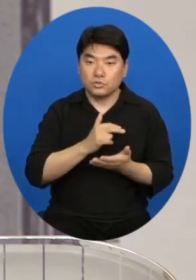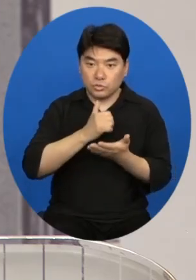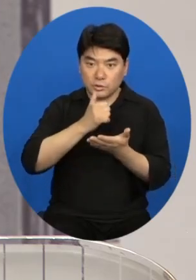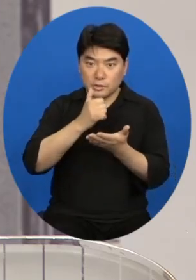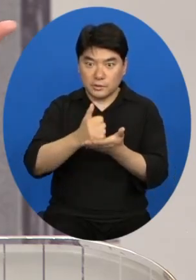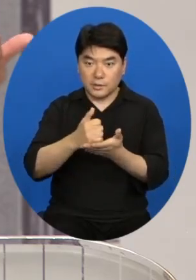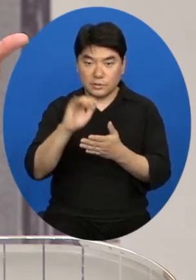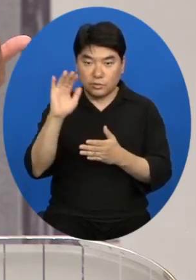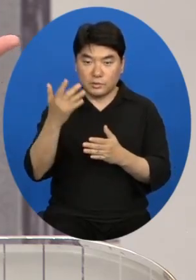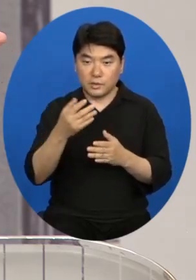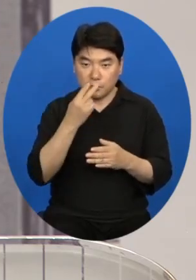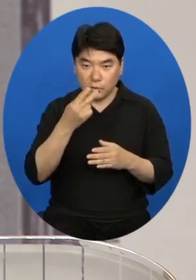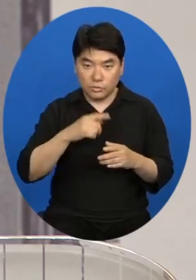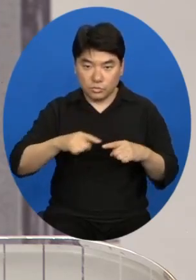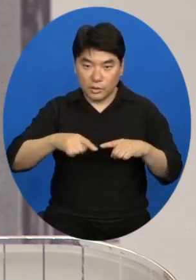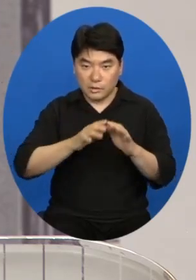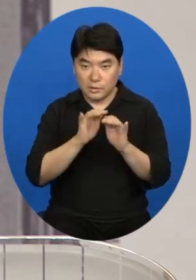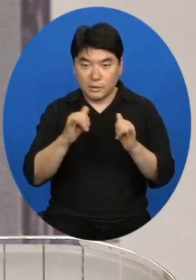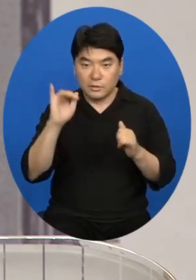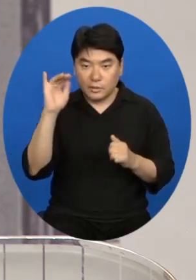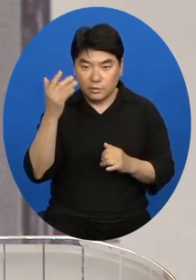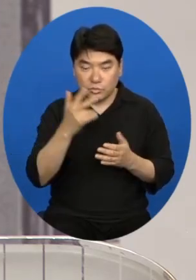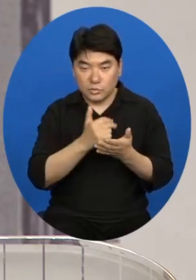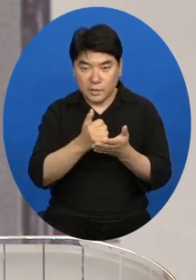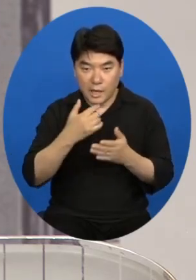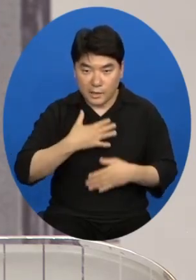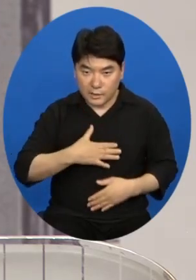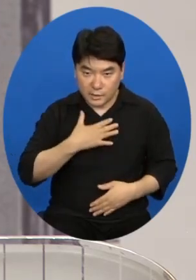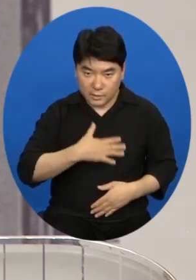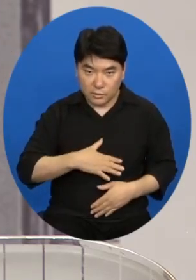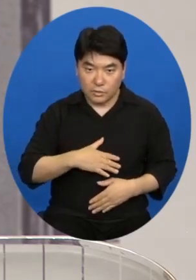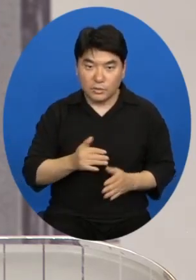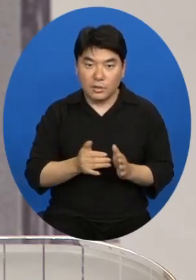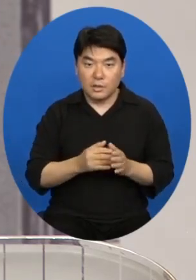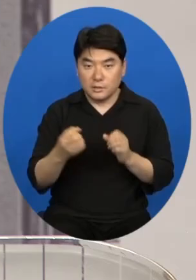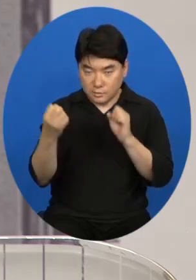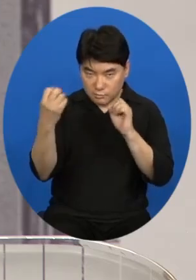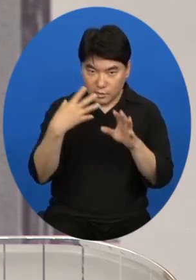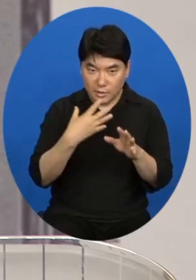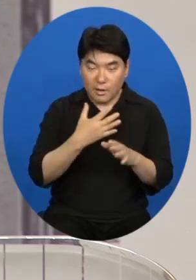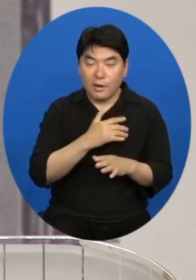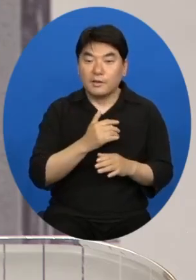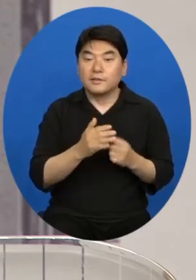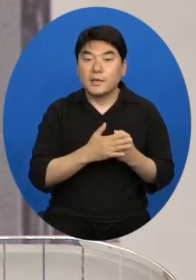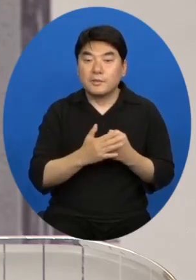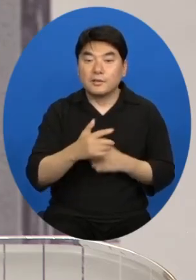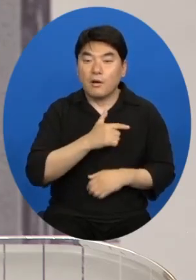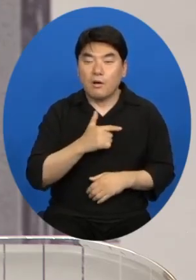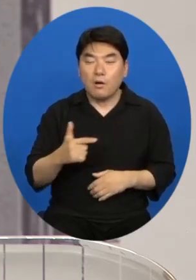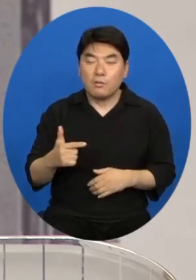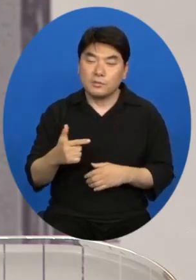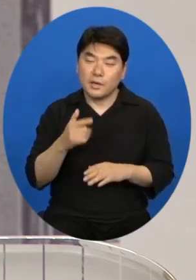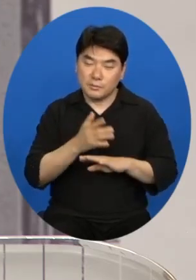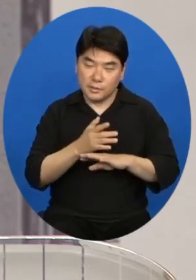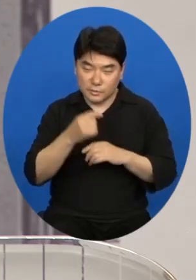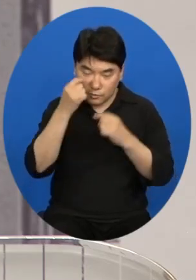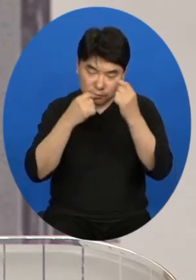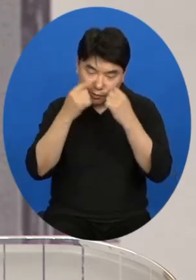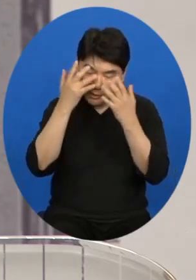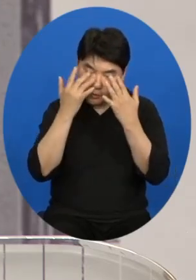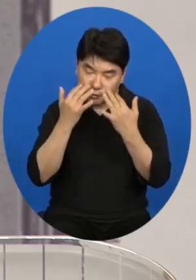되시고 생명의 주관자 되신 주님을 알기를 그렇게 기도했는데 응답이 되니까 너무 감사해서 눈물이 그렇게